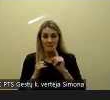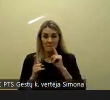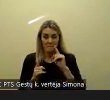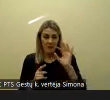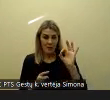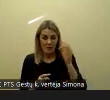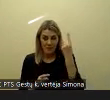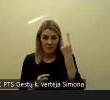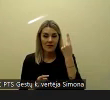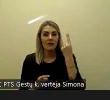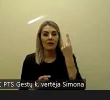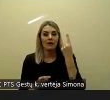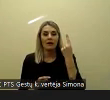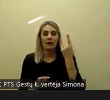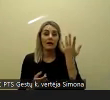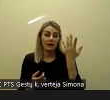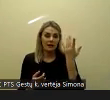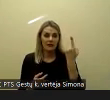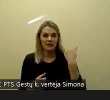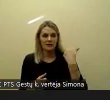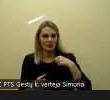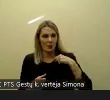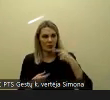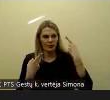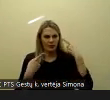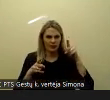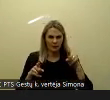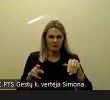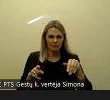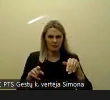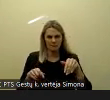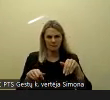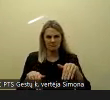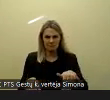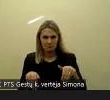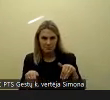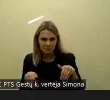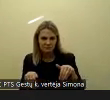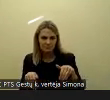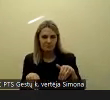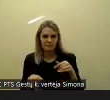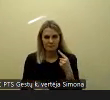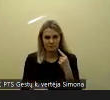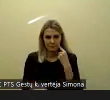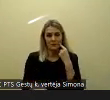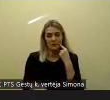dar nėra labai ryštingi ir galės paklausti vėliau, o